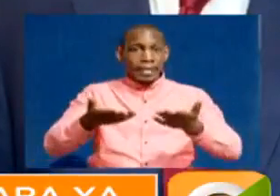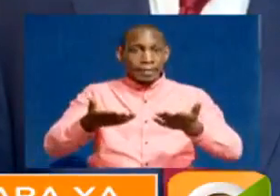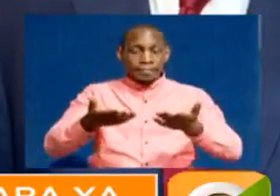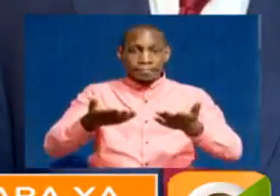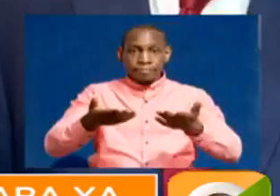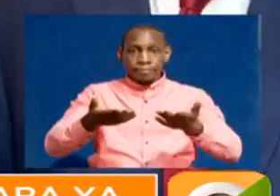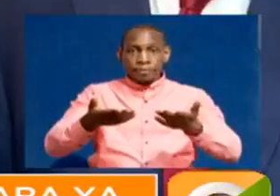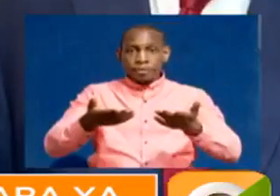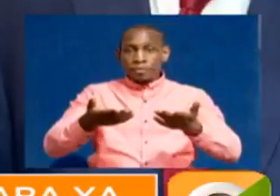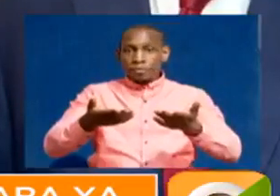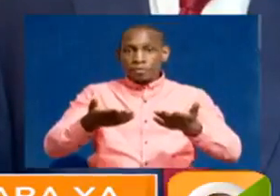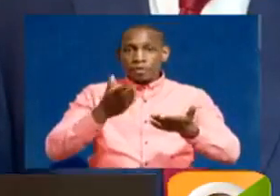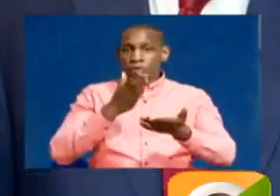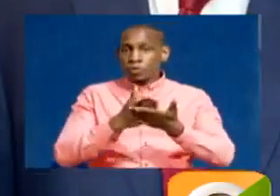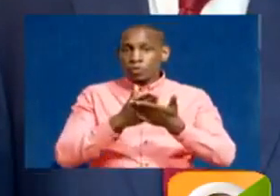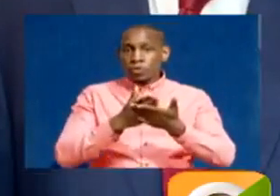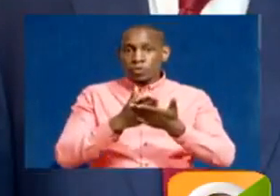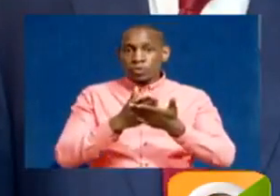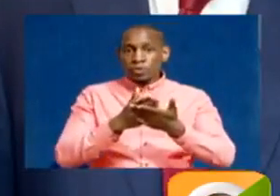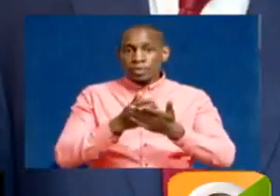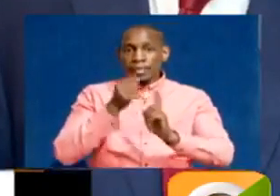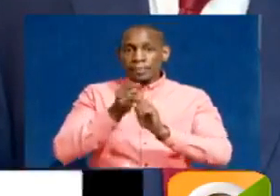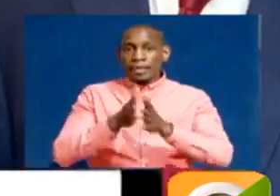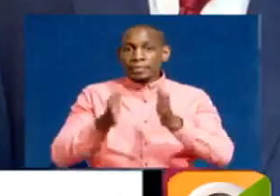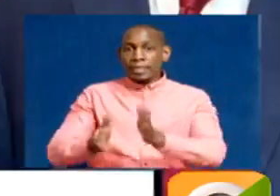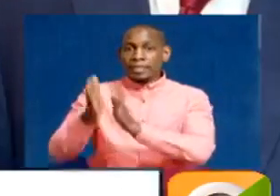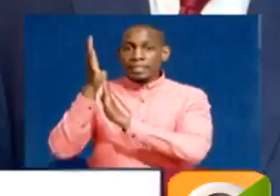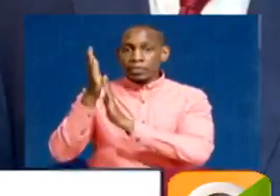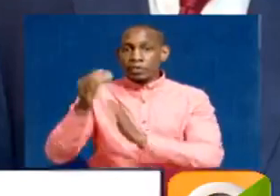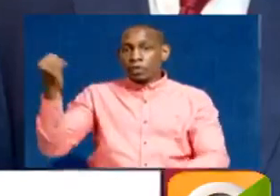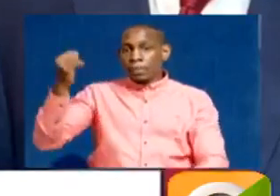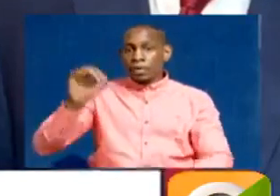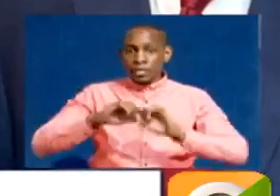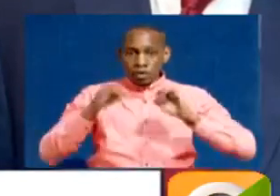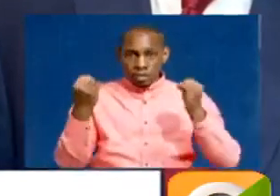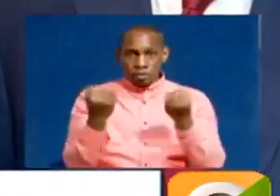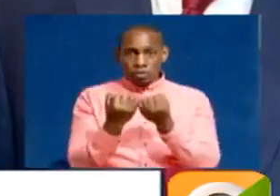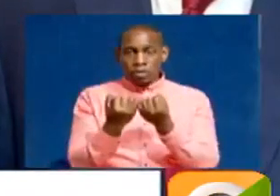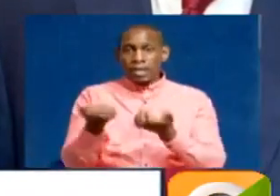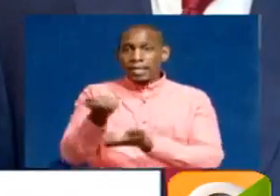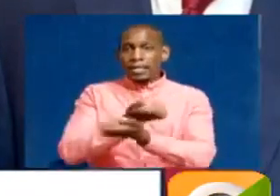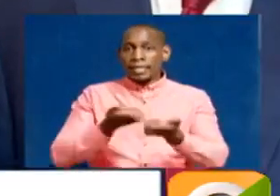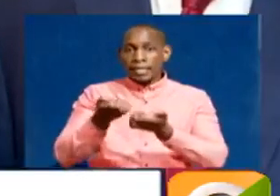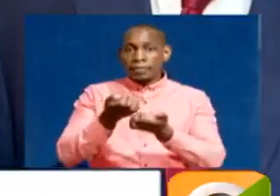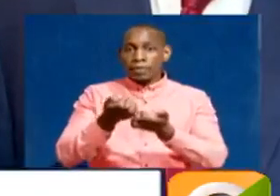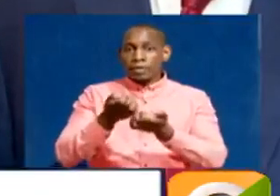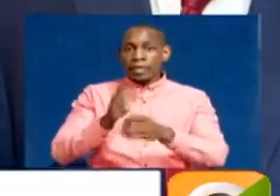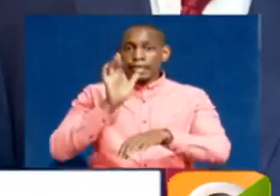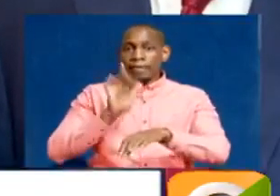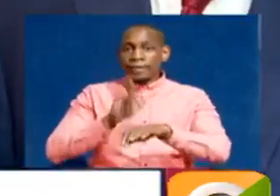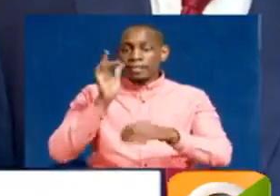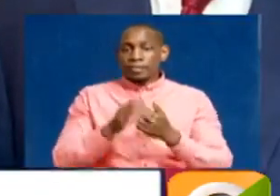decides, will have profound security, political, social, and economic